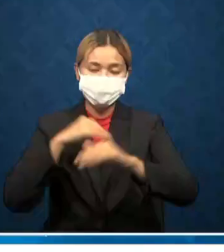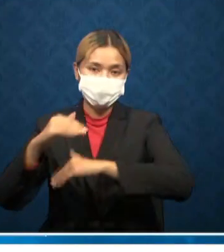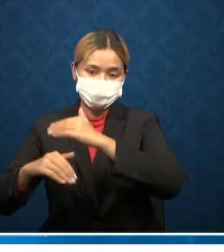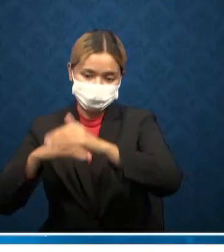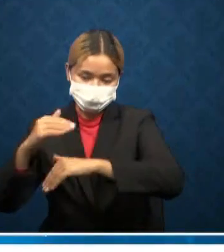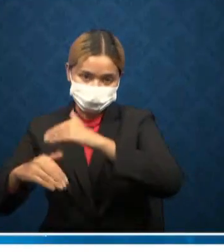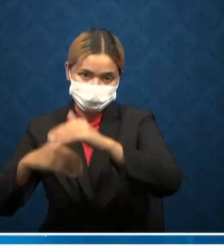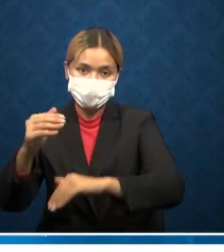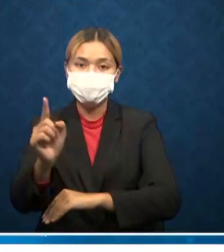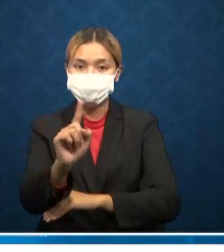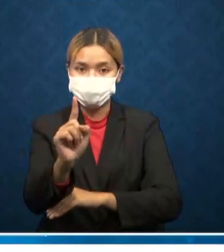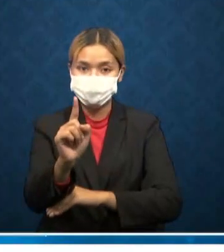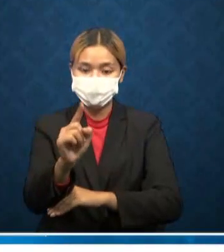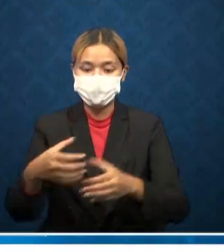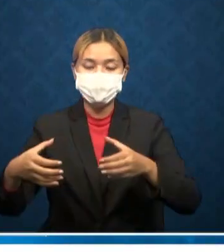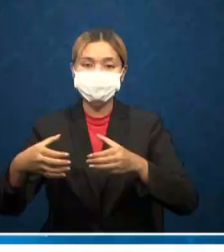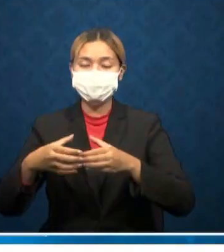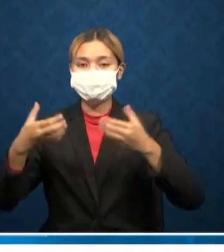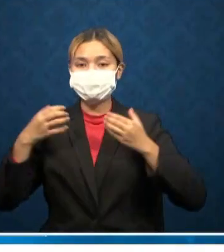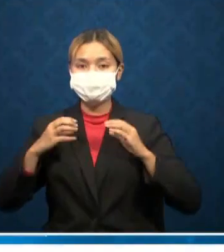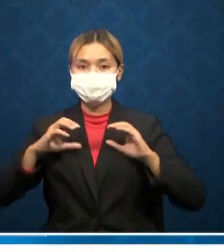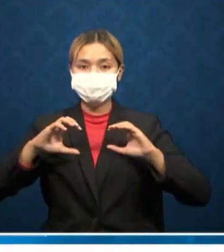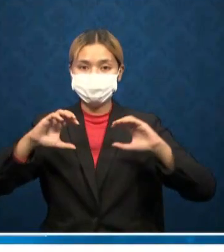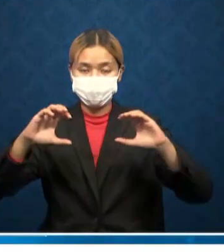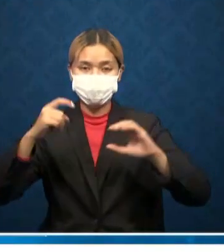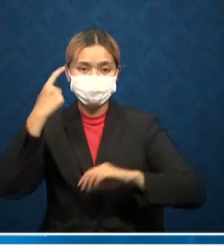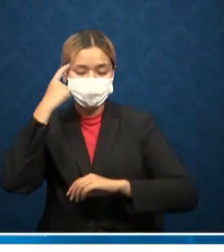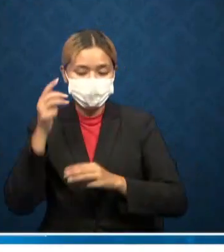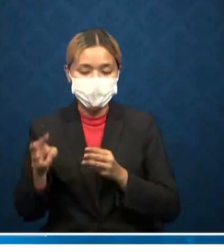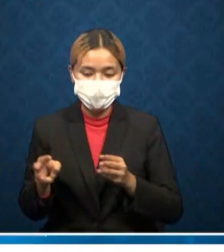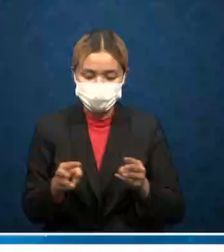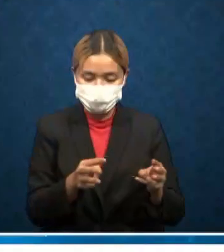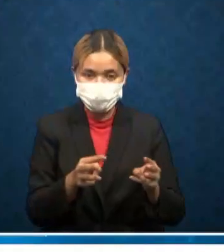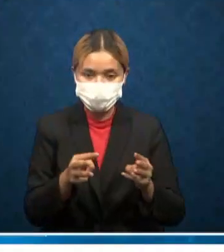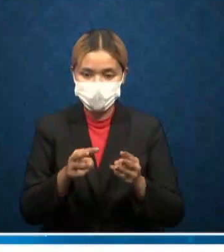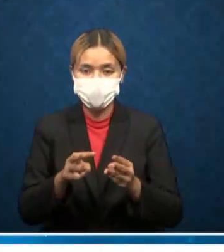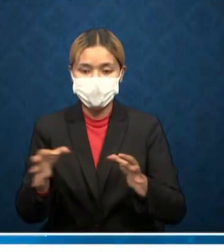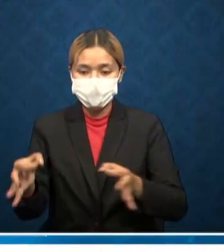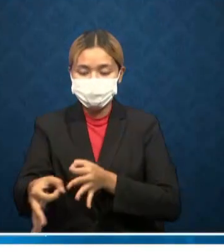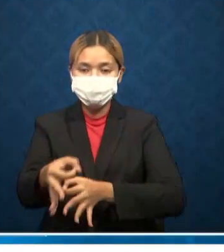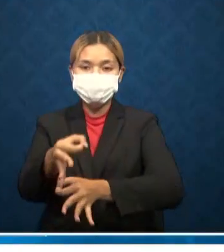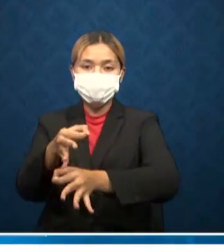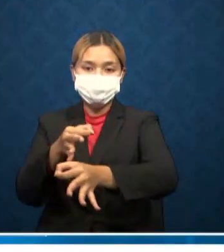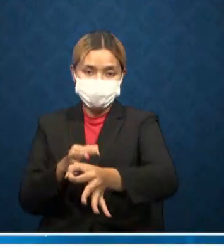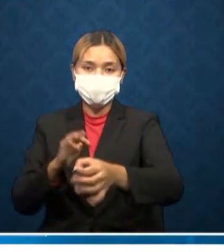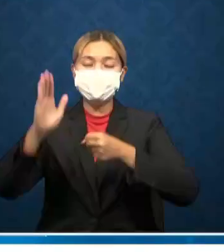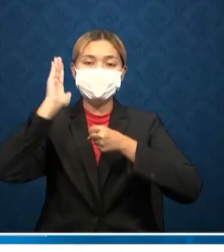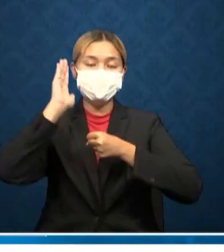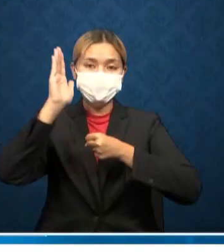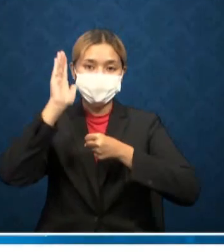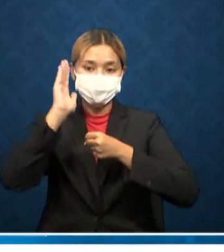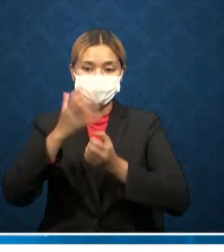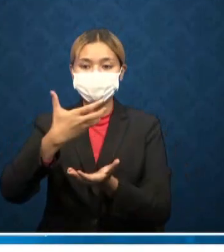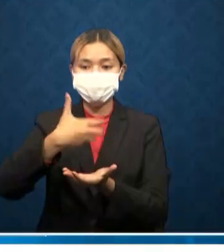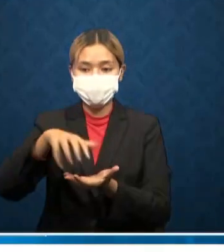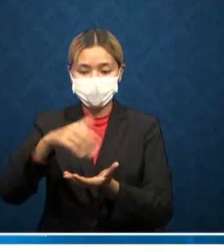พืชนะคะภาครัฐจะต้องสร้างการแลกเปลี่ยนถ้ามีเวทีของการแลกเปลี่ยนเป็นผู้